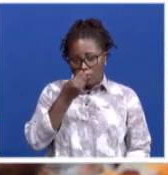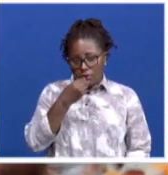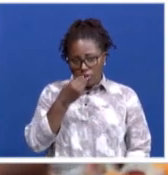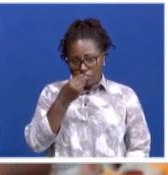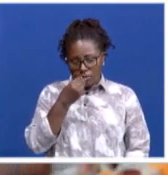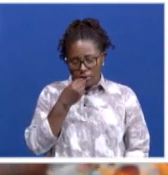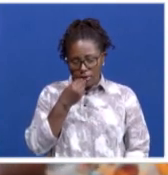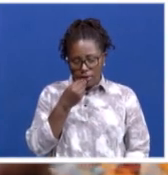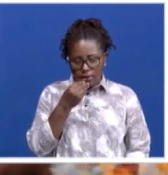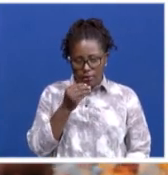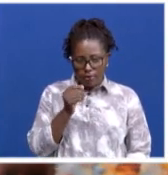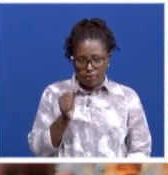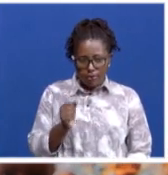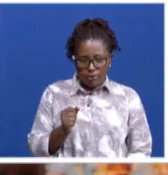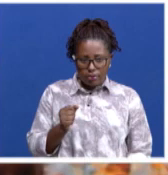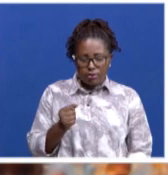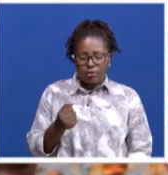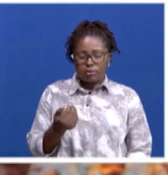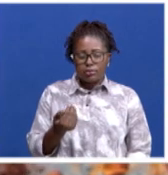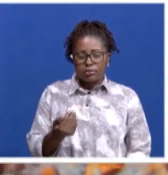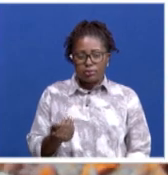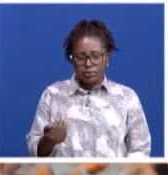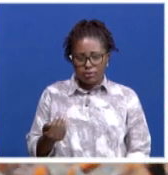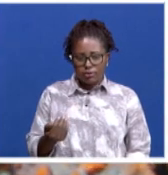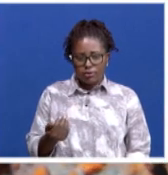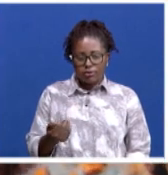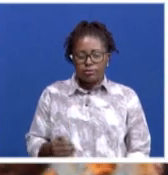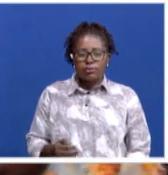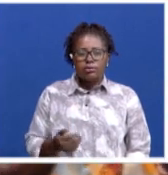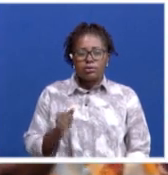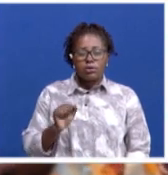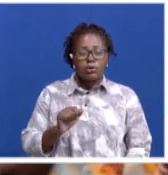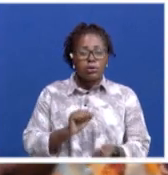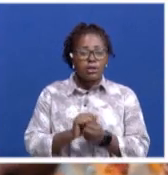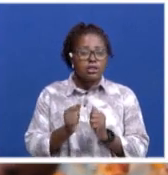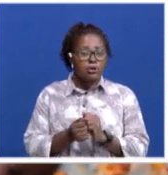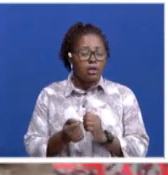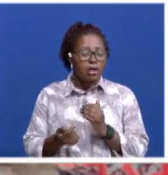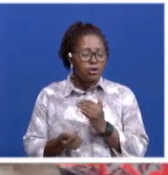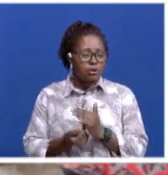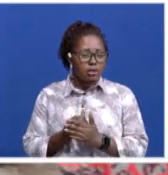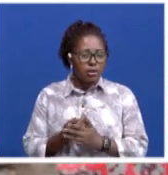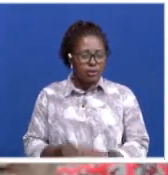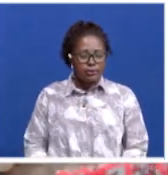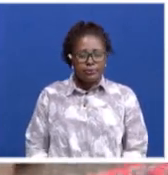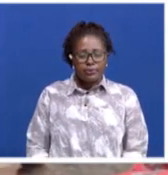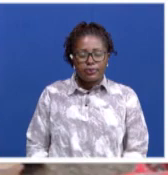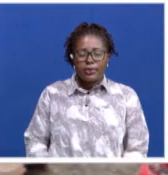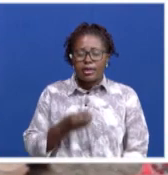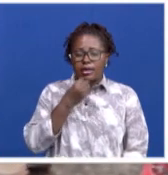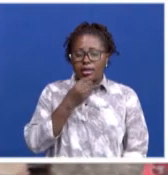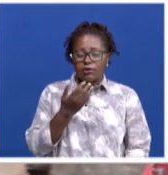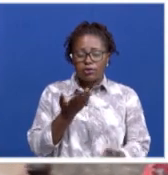kik na mjuk wake tati likat ni taarifa